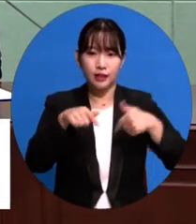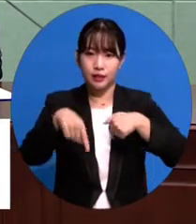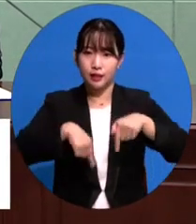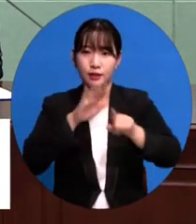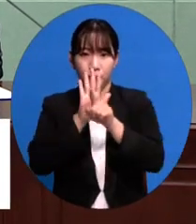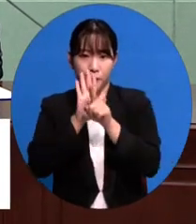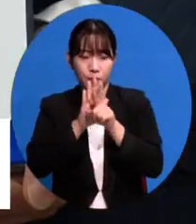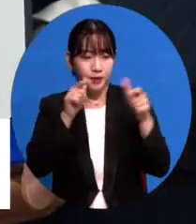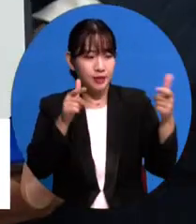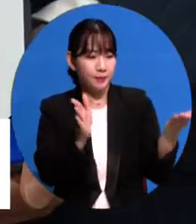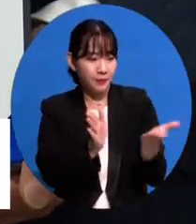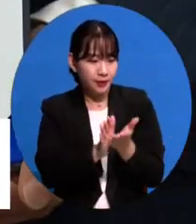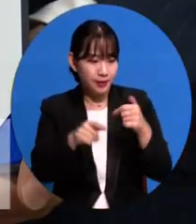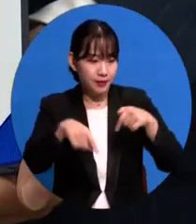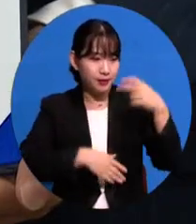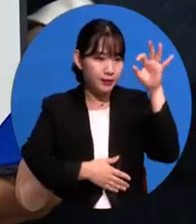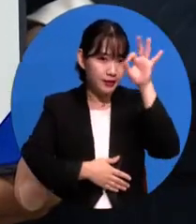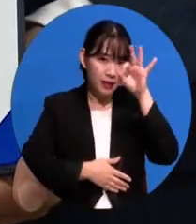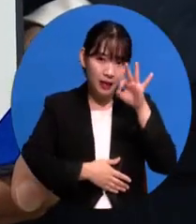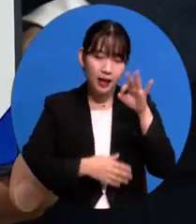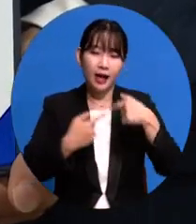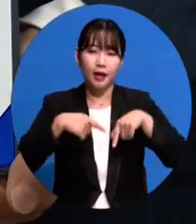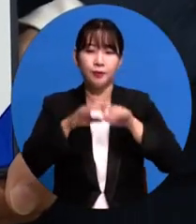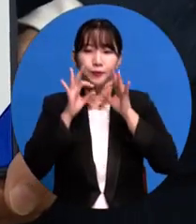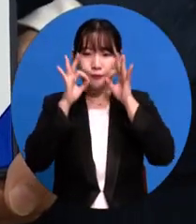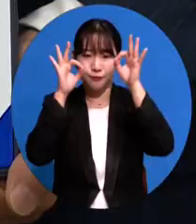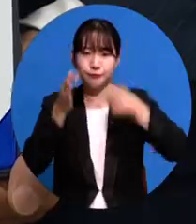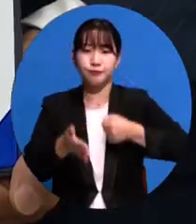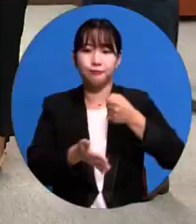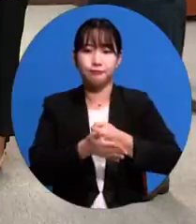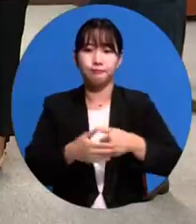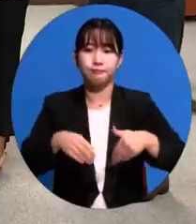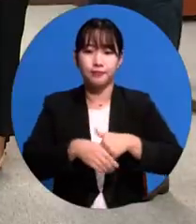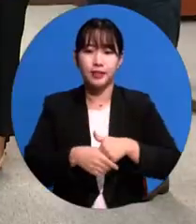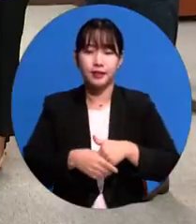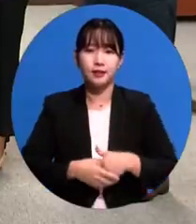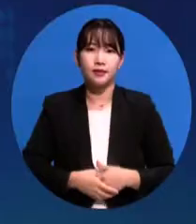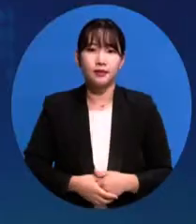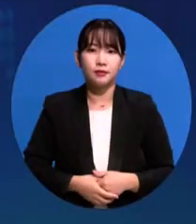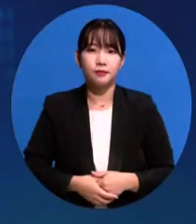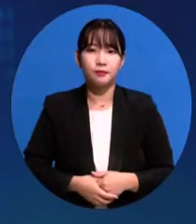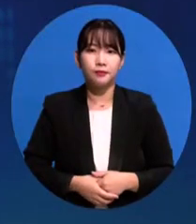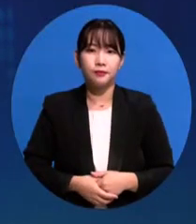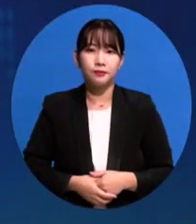지역 맞춤형 정책 발굴 등에 공동으로 노력하기로 했습니다.